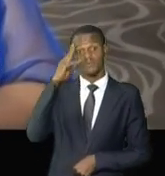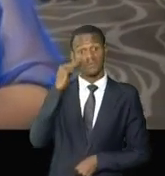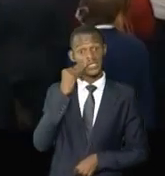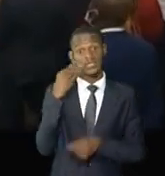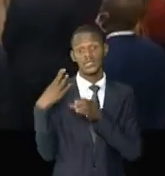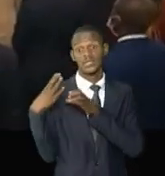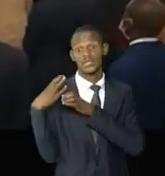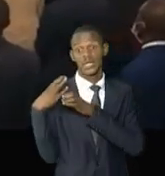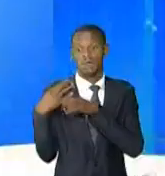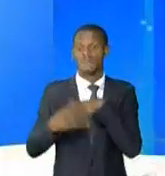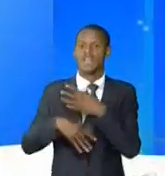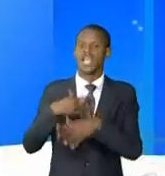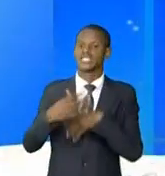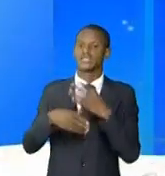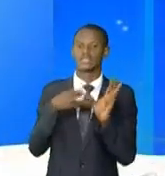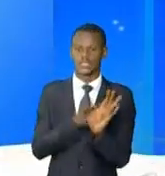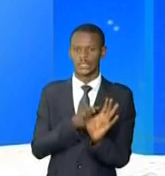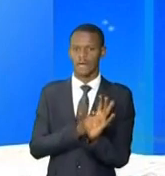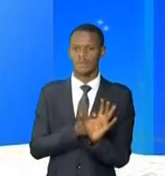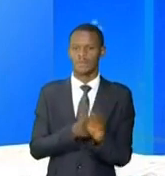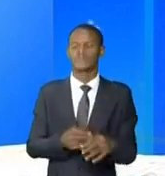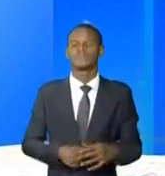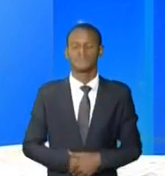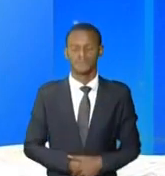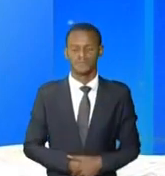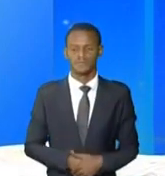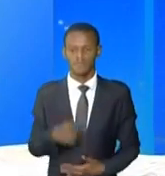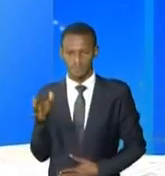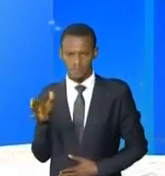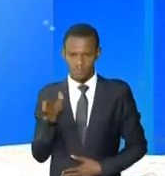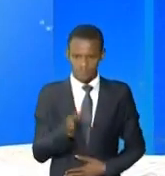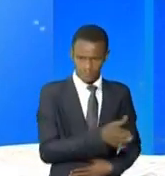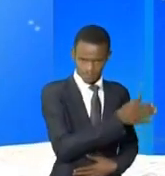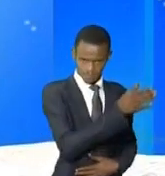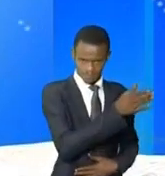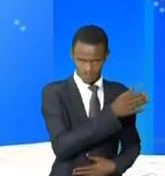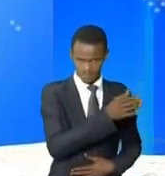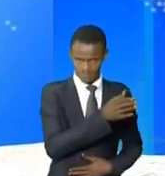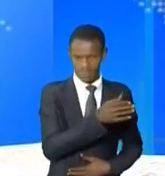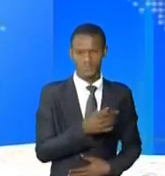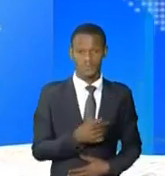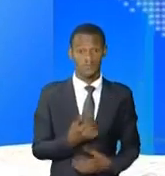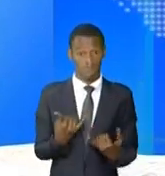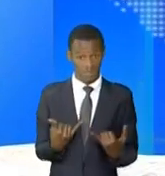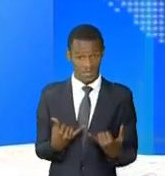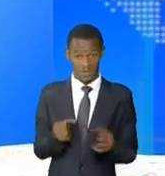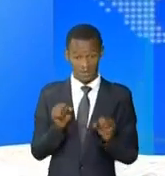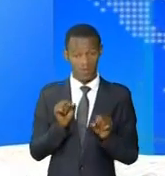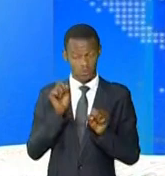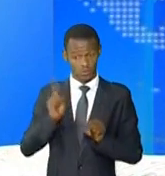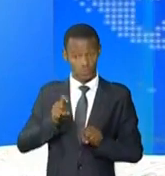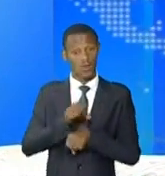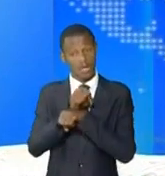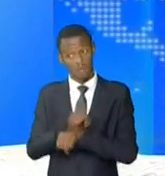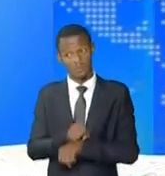personnes vivant avec handicap. Il faudra désormais s'habituer avec cette nouvelle appellation, le REFEP, RDC,